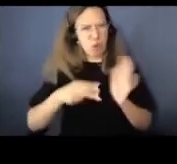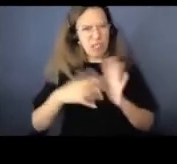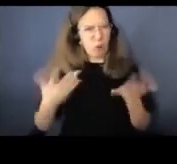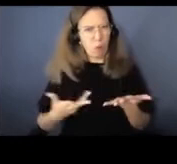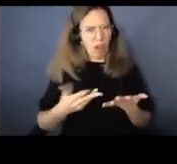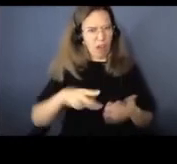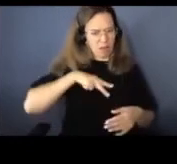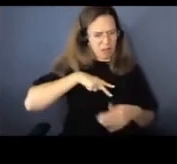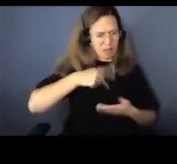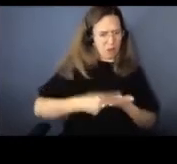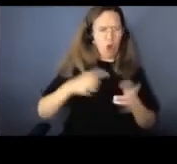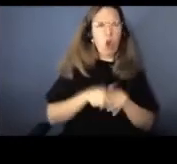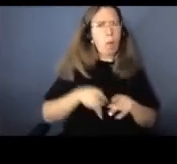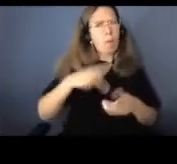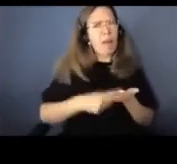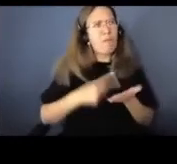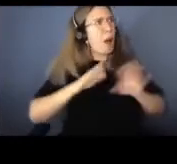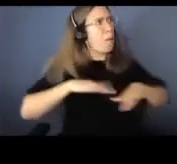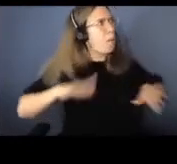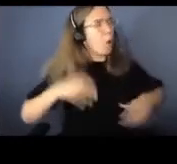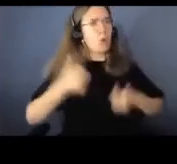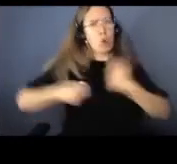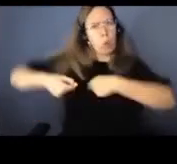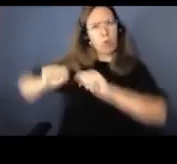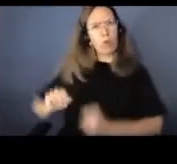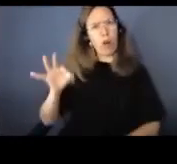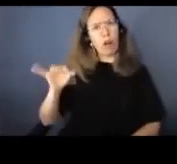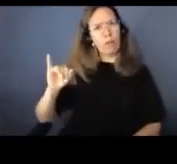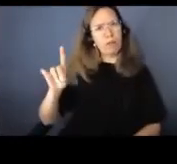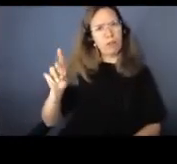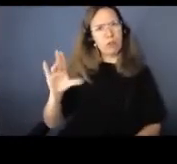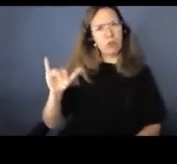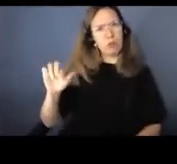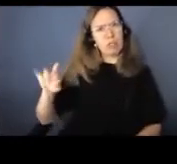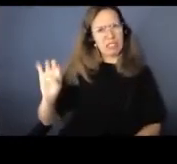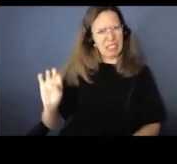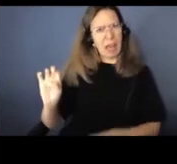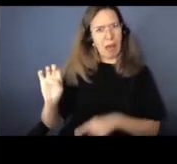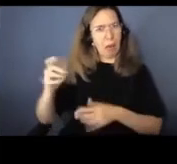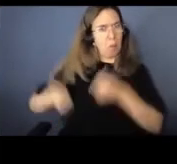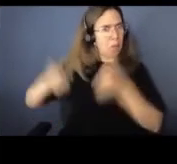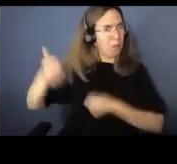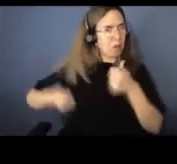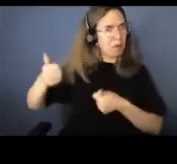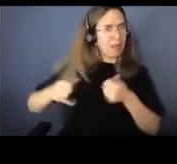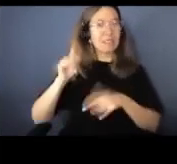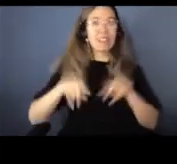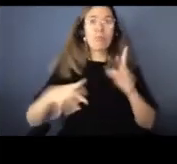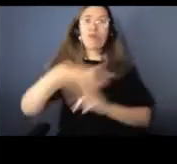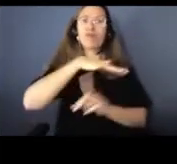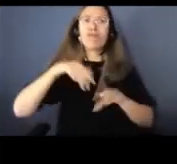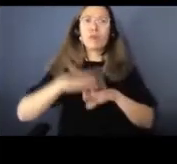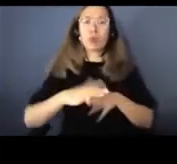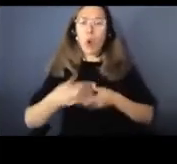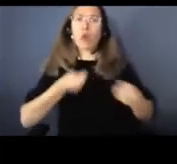propriété ou le régime des pouvoirs fiduciaires, donc qui est essentiellement un régime qu'on va utiliser dans des contextes d'administration du